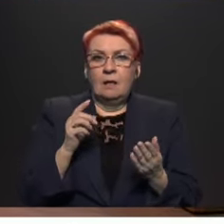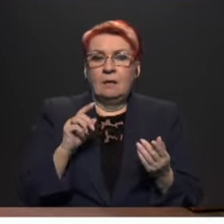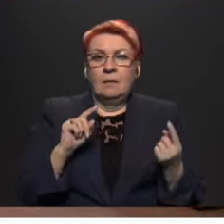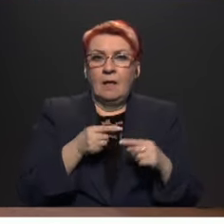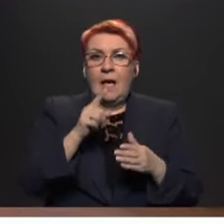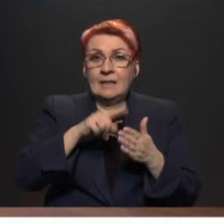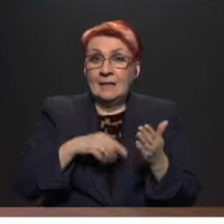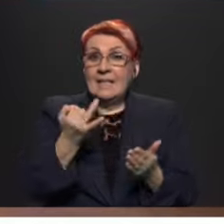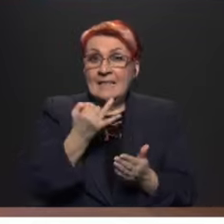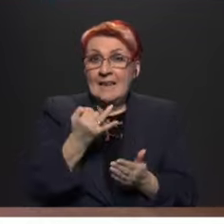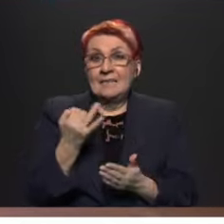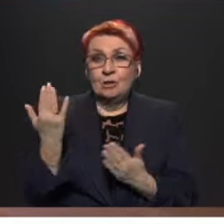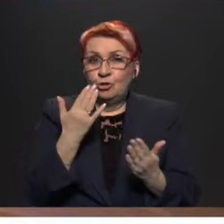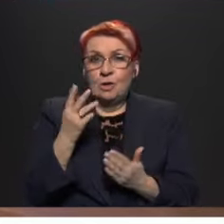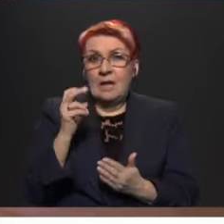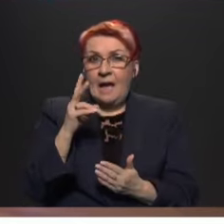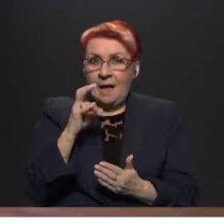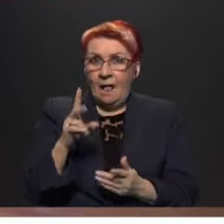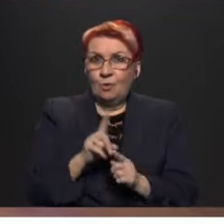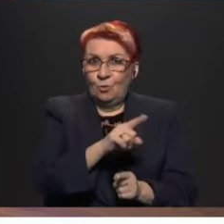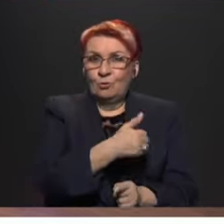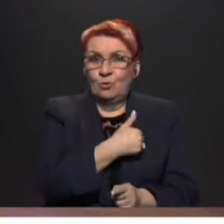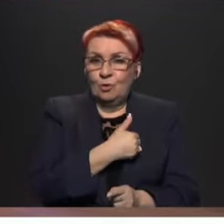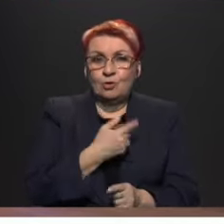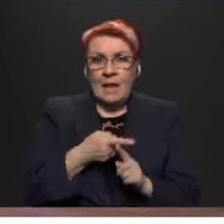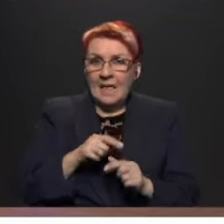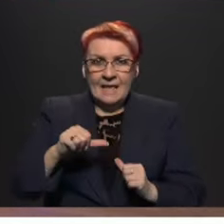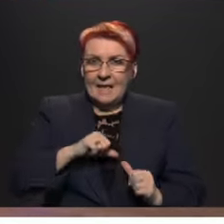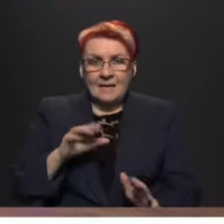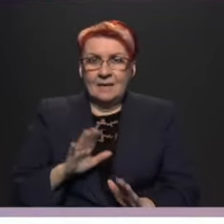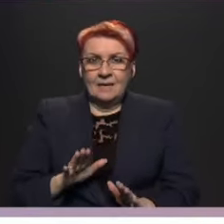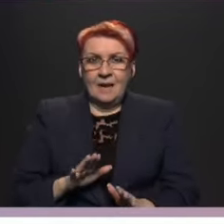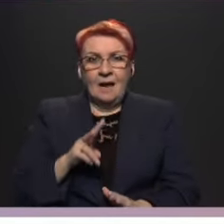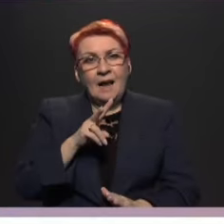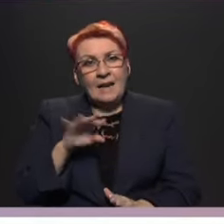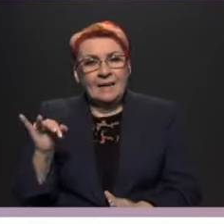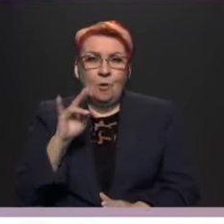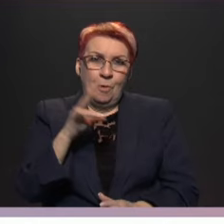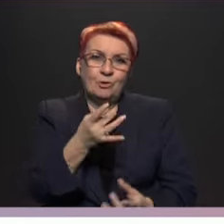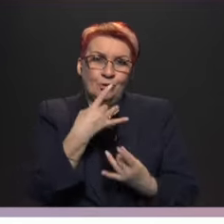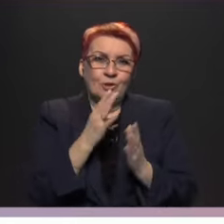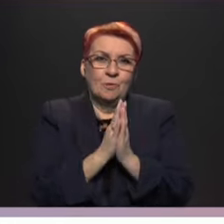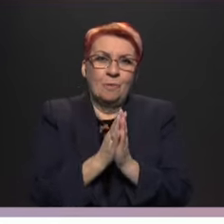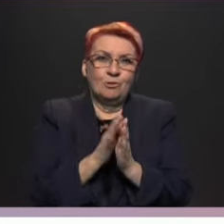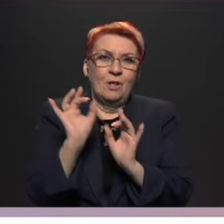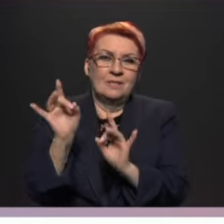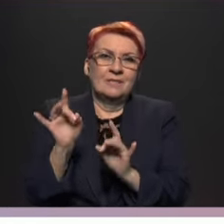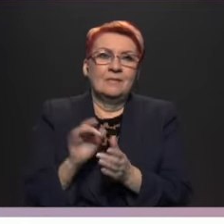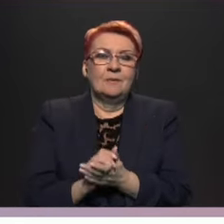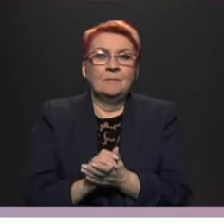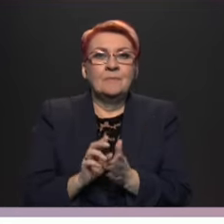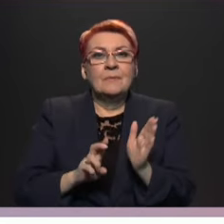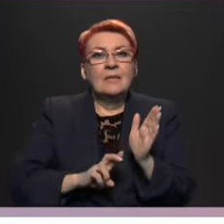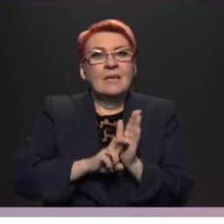Коран. Скажите, не грех ли это? Не грех ли, батюшка? Расскажите, пожалуйста.